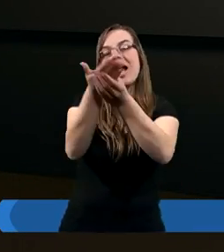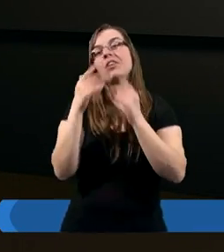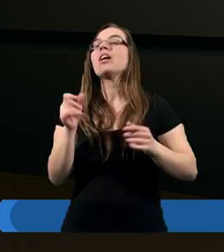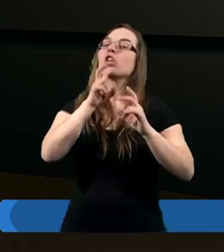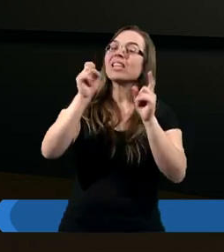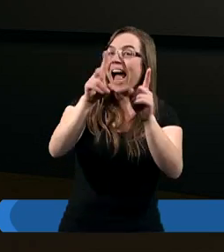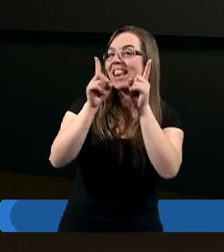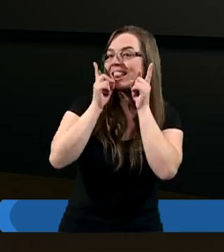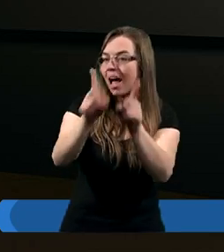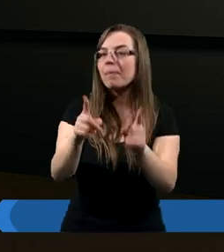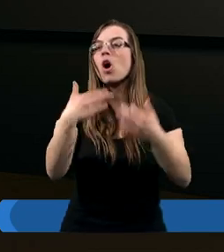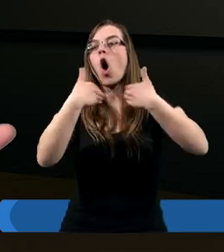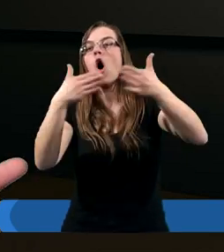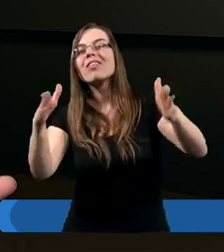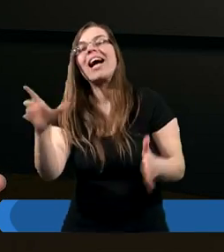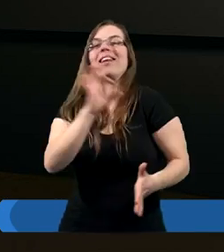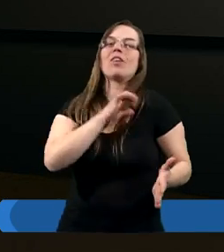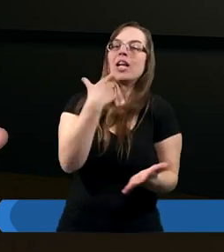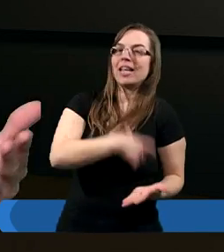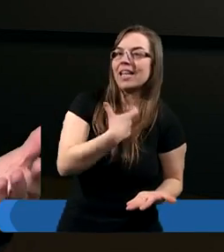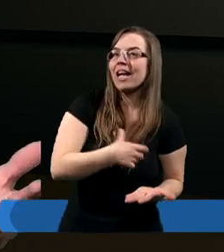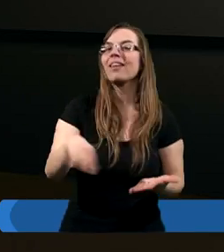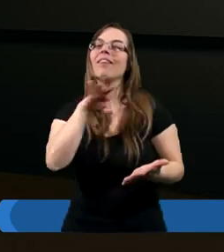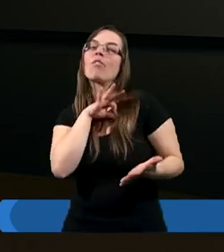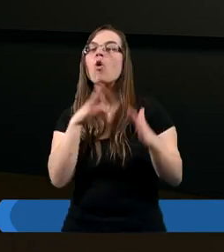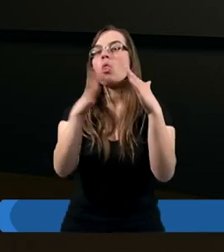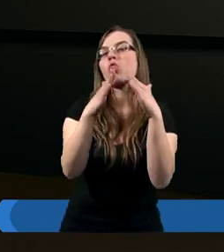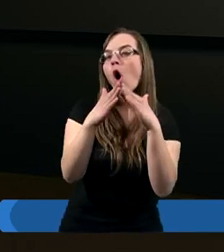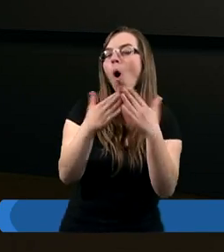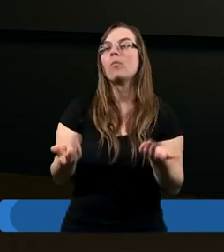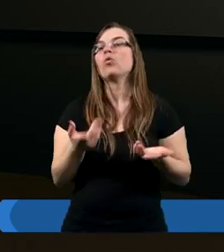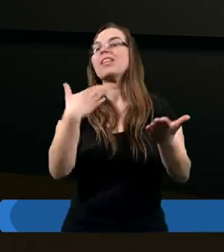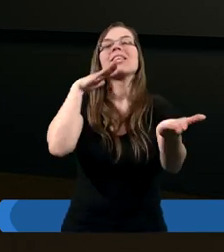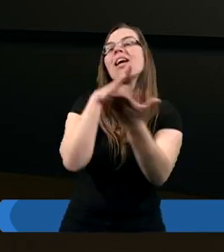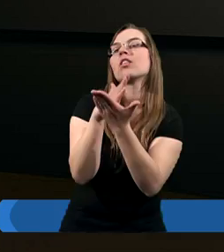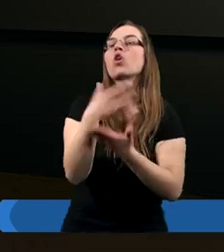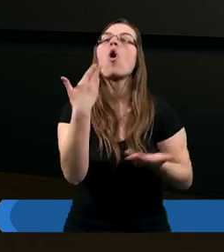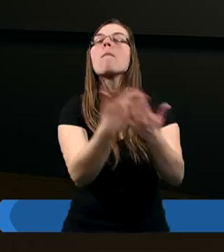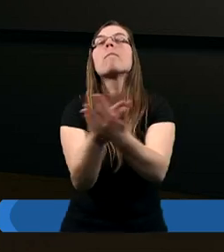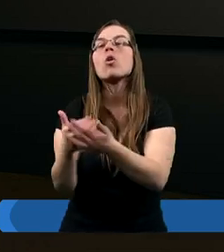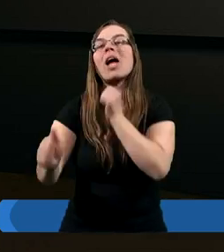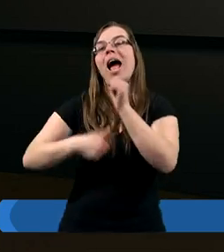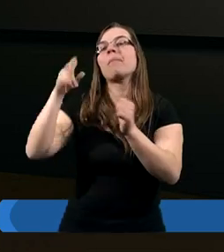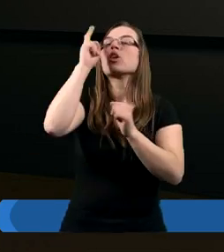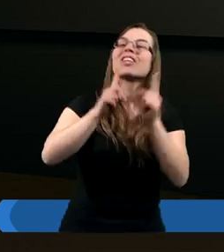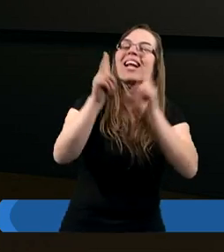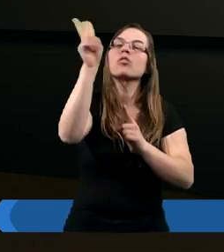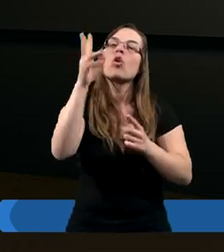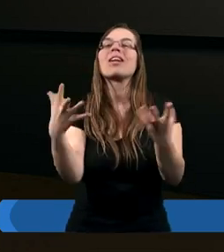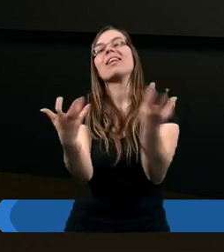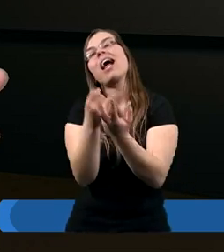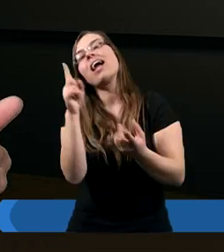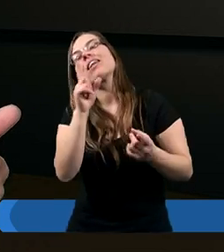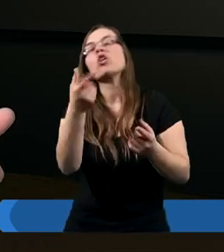tak naprawdę otwieranie swojego serca, swojego domu, nie tylko po to, aby ktoś mógł czasem znaleźć